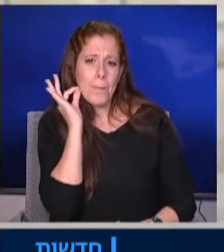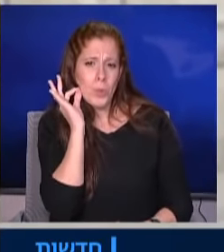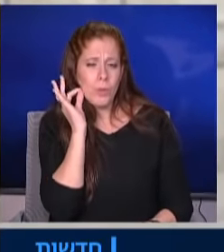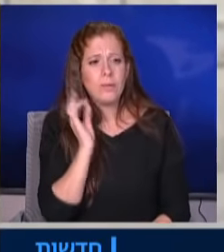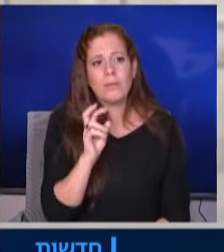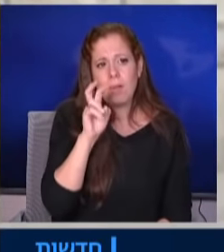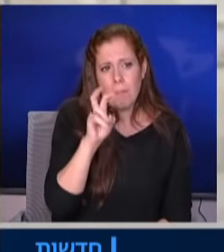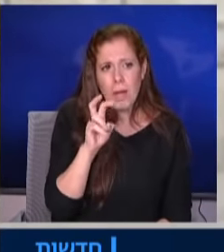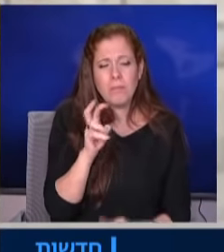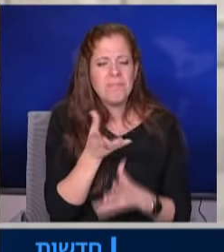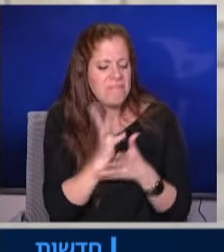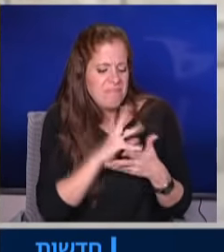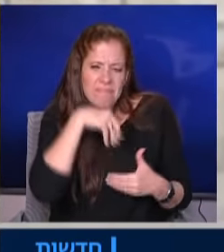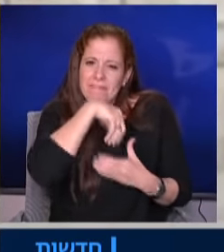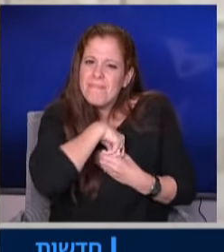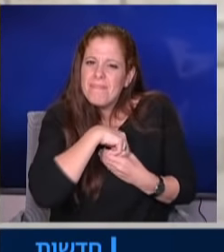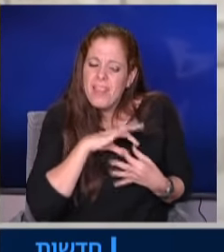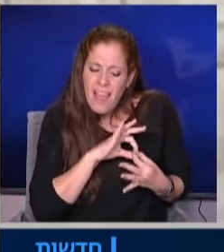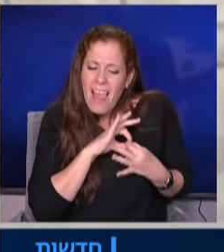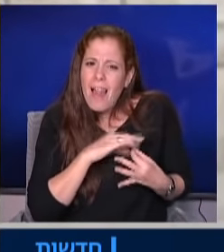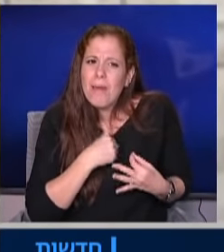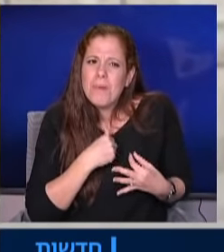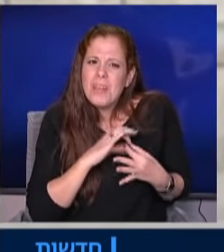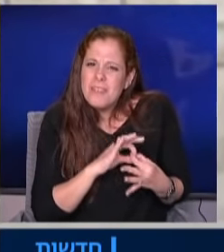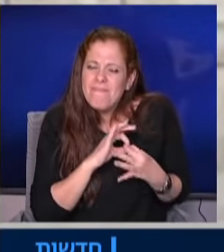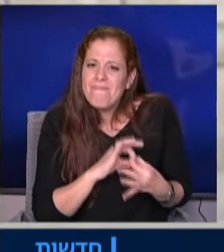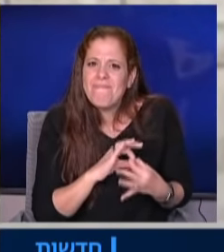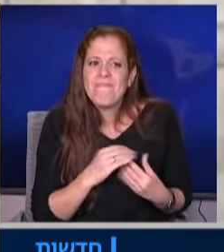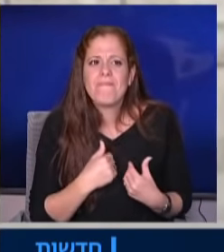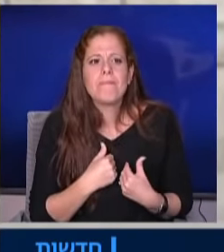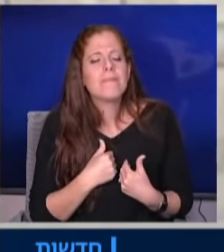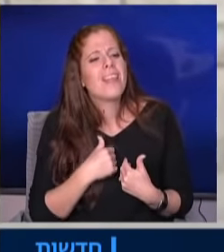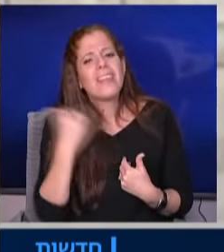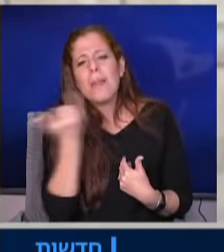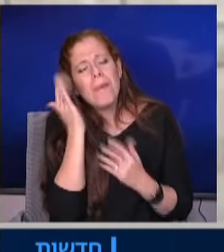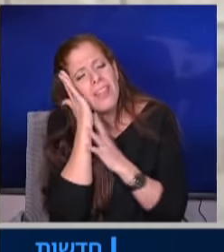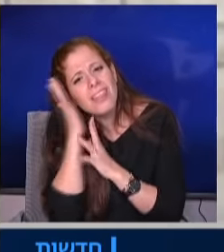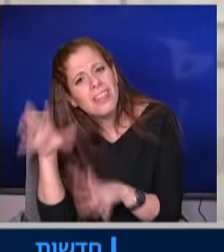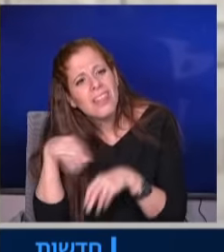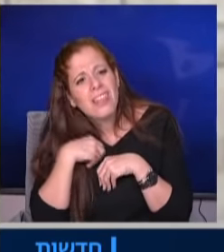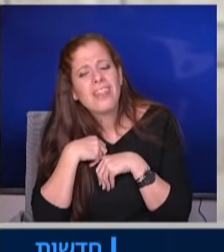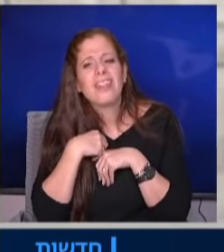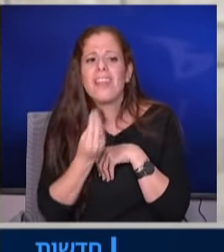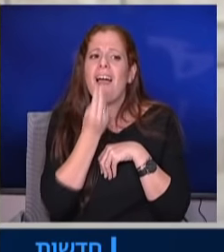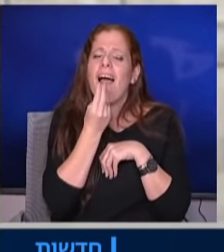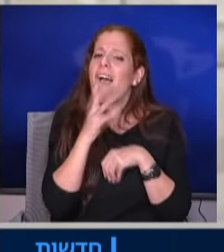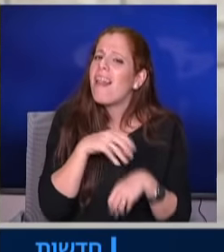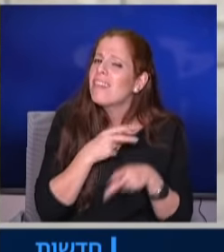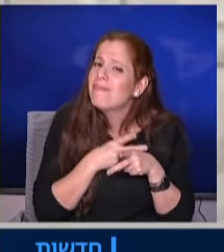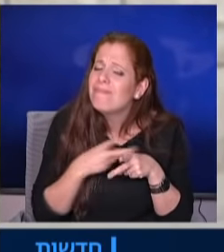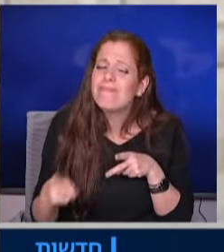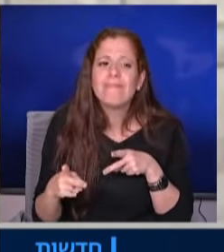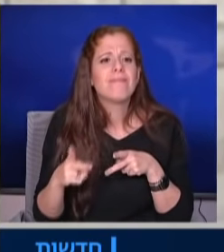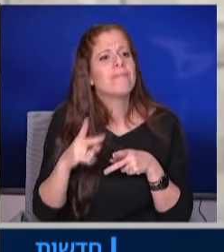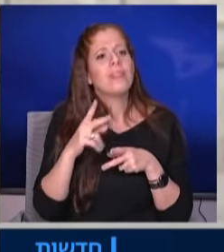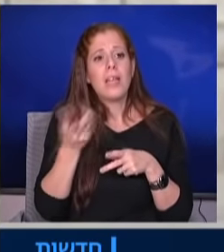بالنسبه لي كان يعني كان قطعه مني ما بينام غير حدي ما بياكل غير معي اول